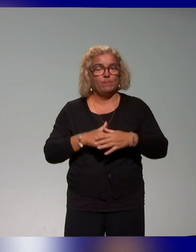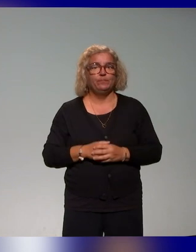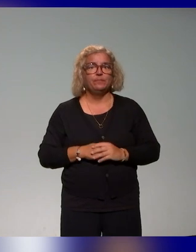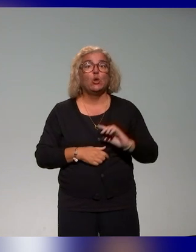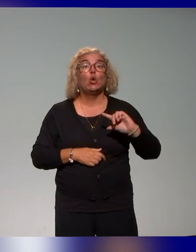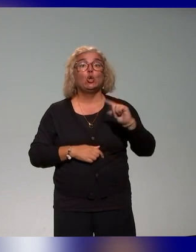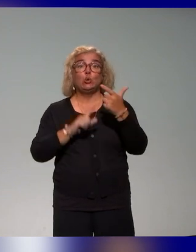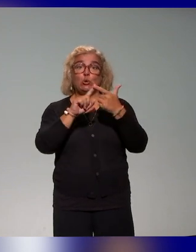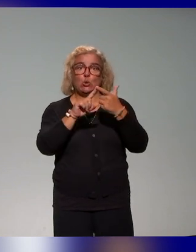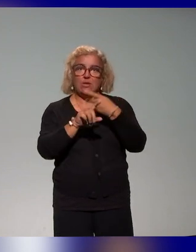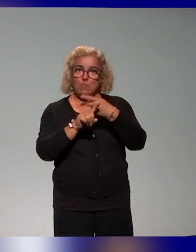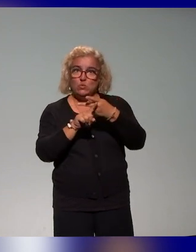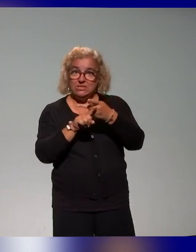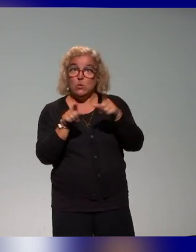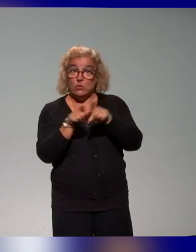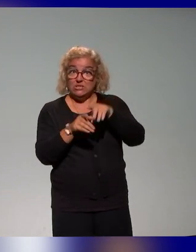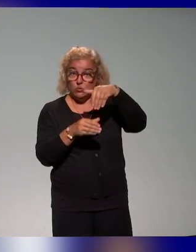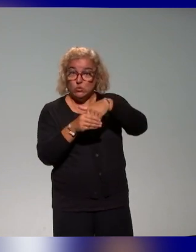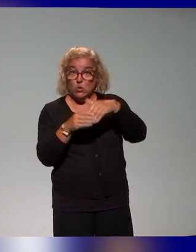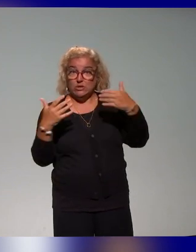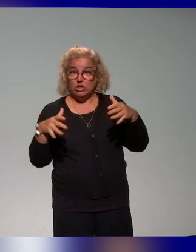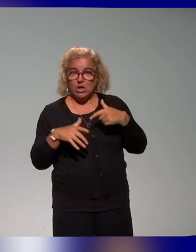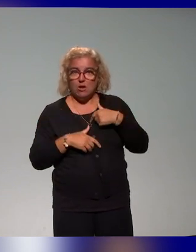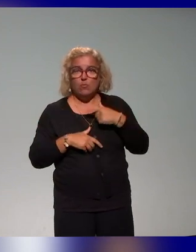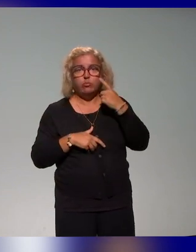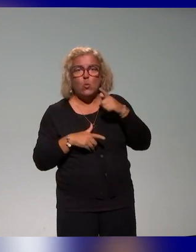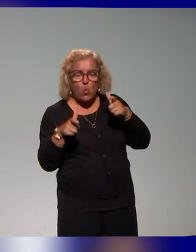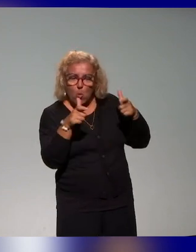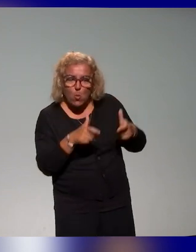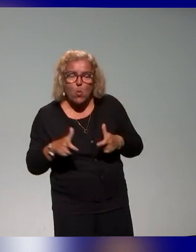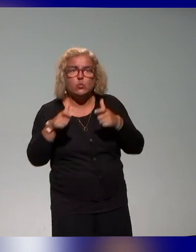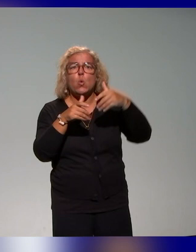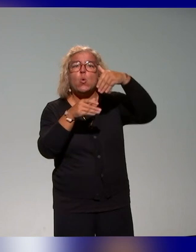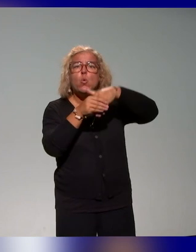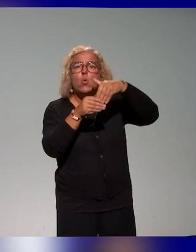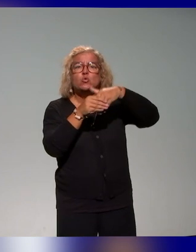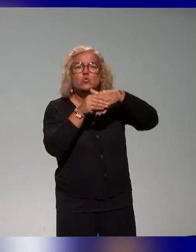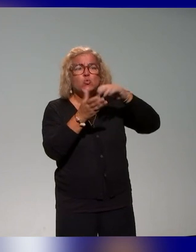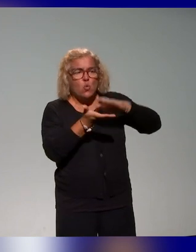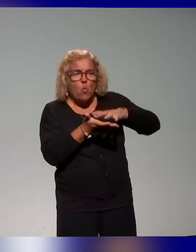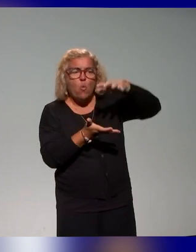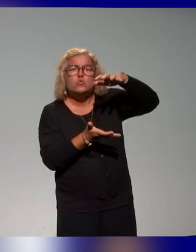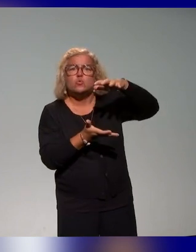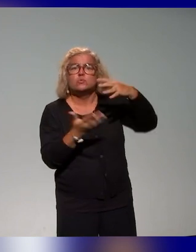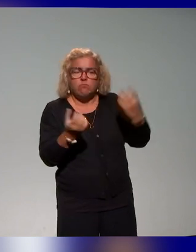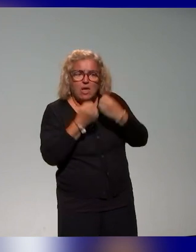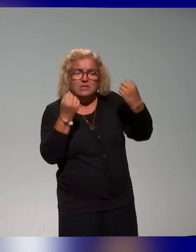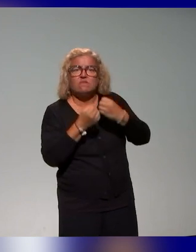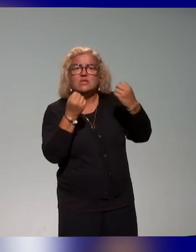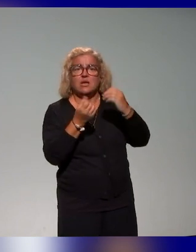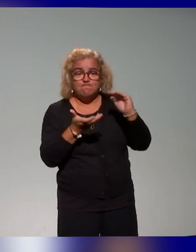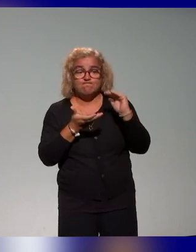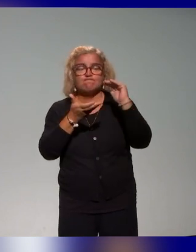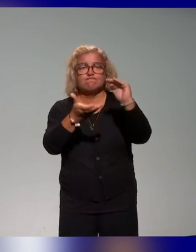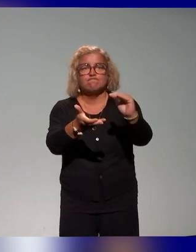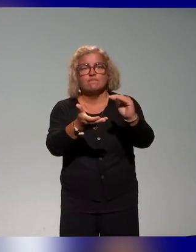fourni aussi de base, qui va nous permettre de vérifier l'intégralité des contenus, des ressources et des activités mis à disposition pour